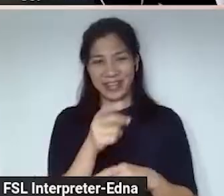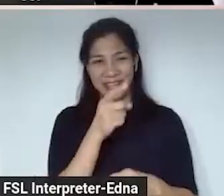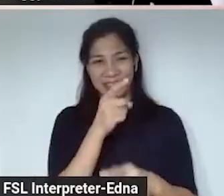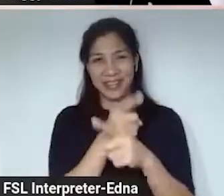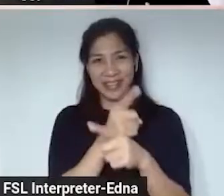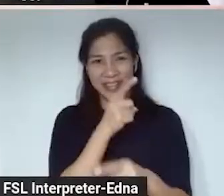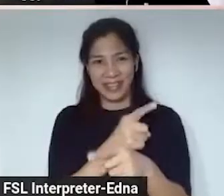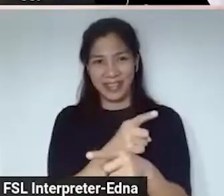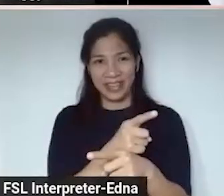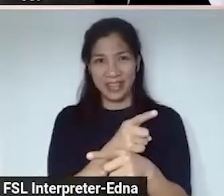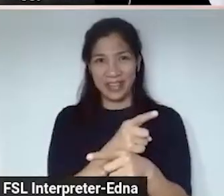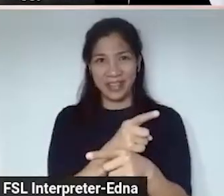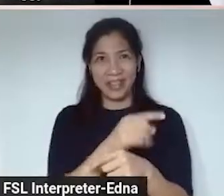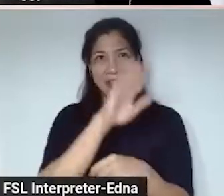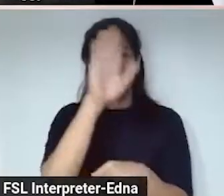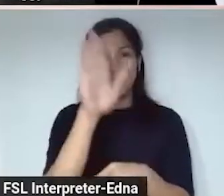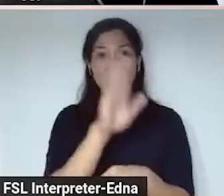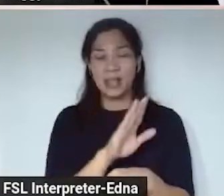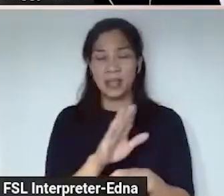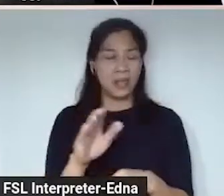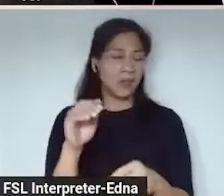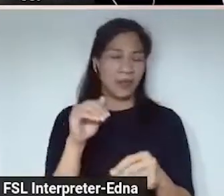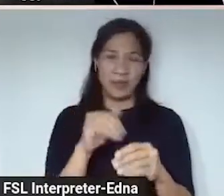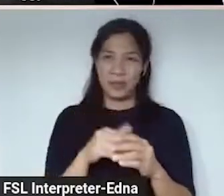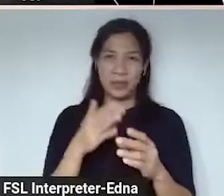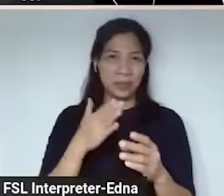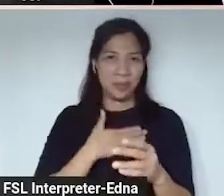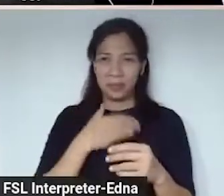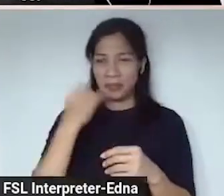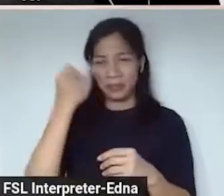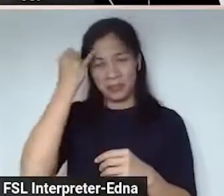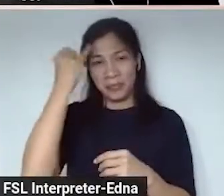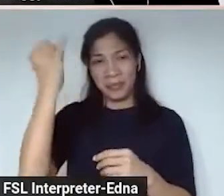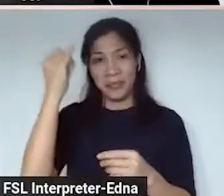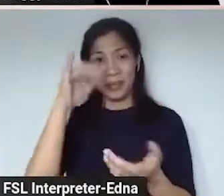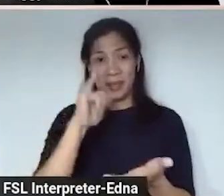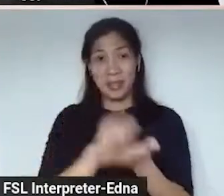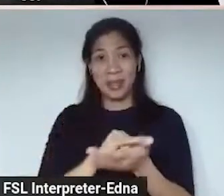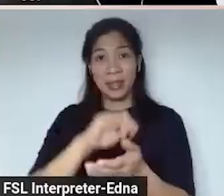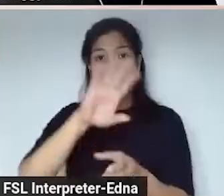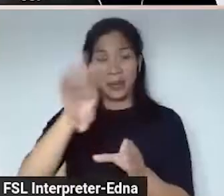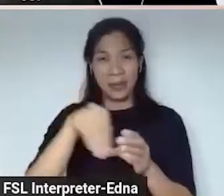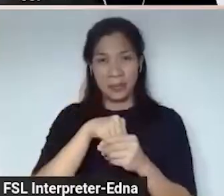wildest imagination na ako ay magiging atleta.